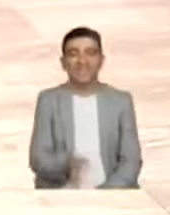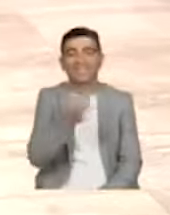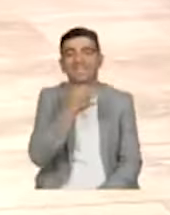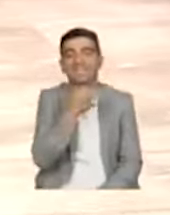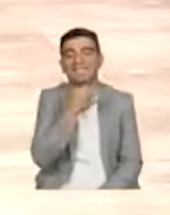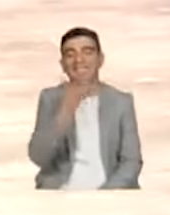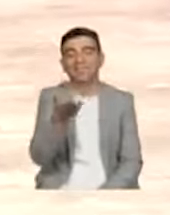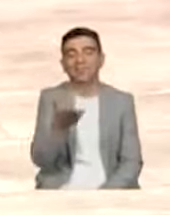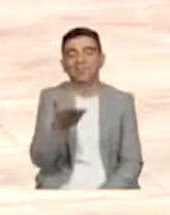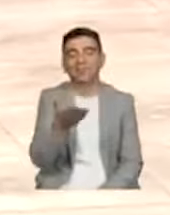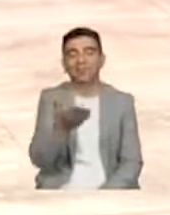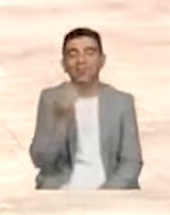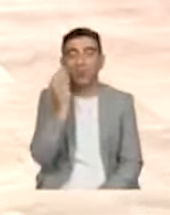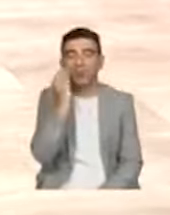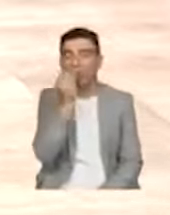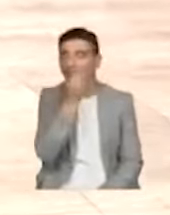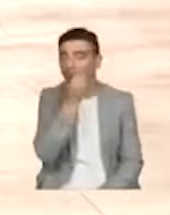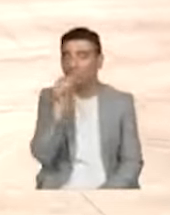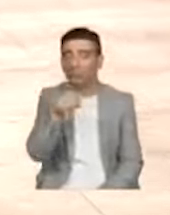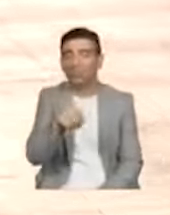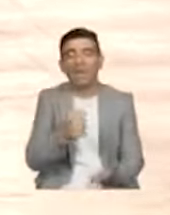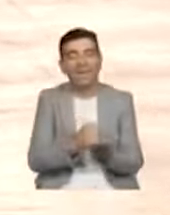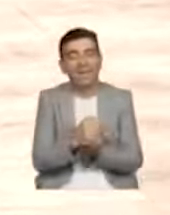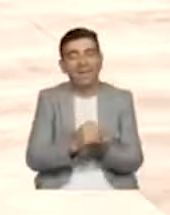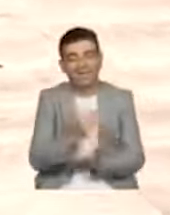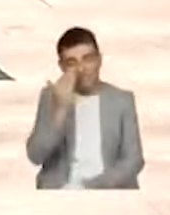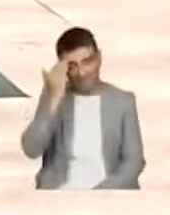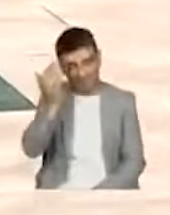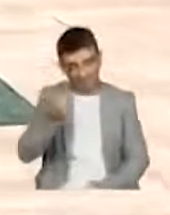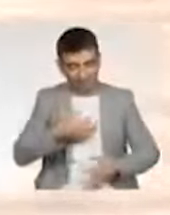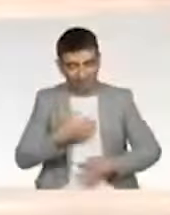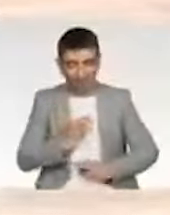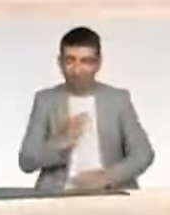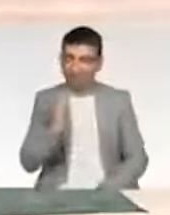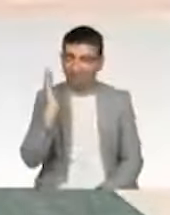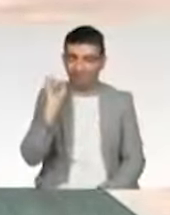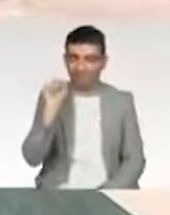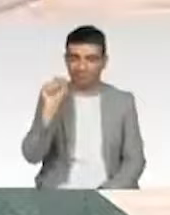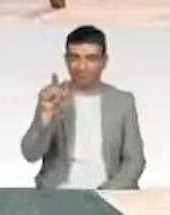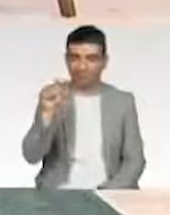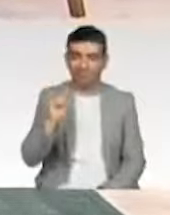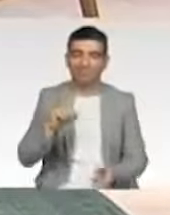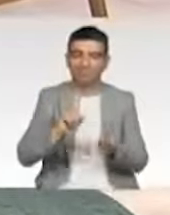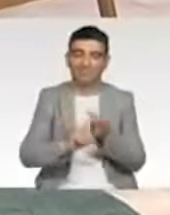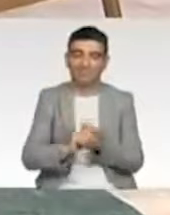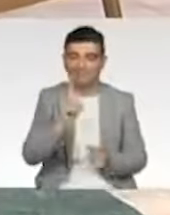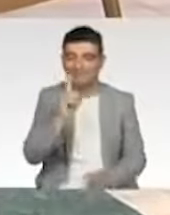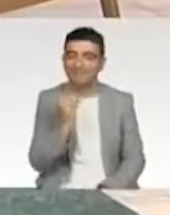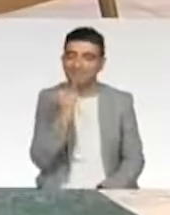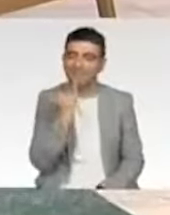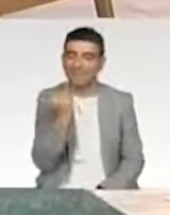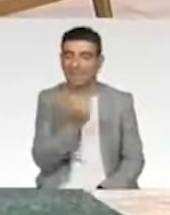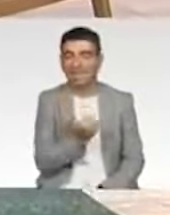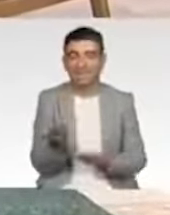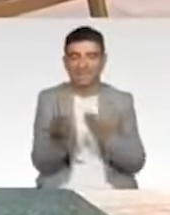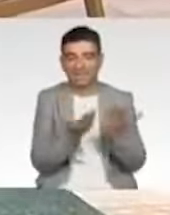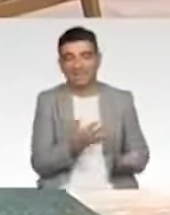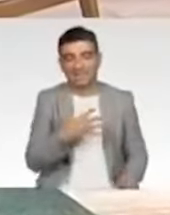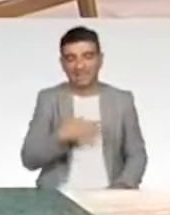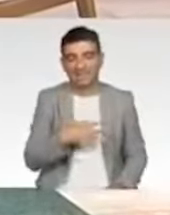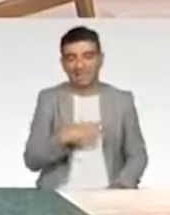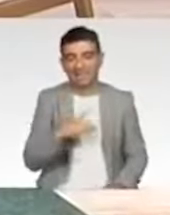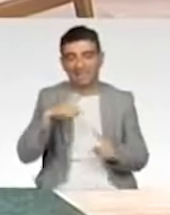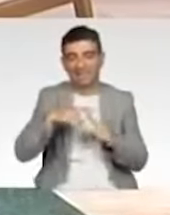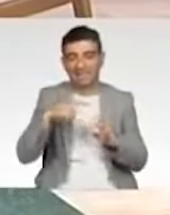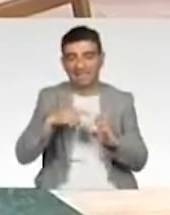Teşekkür ediyoruz. Öpüyoruz buradan. Trabzon'a sevgilerimizi, saygılarımızı gönderiyoruz. Ve İlk konuğumu davet etmek istiyorum.